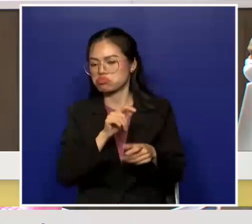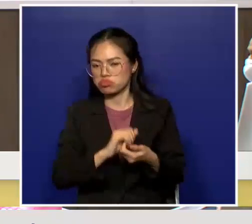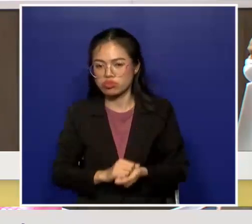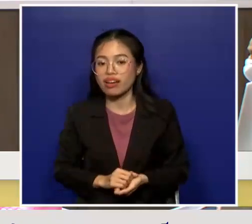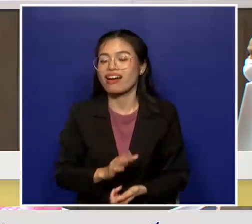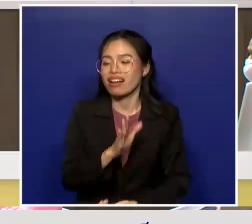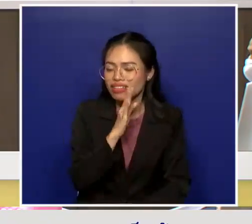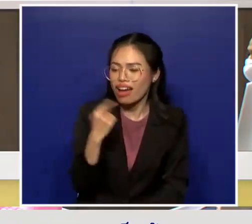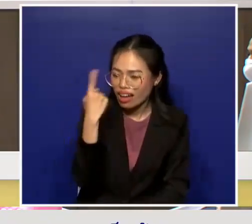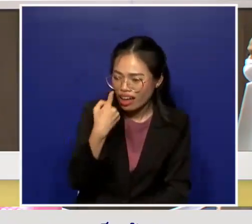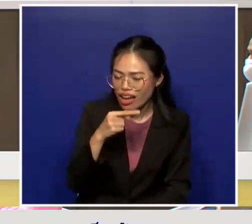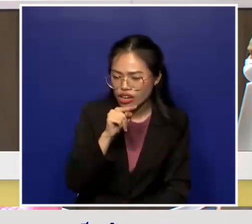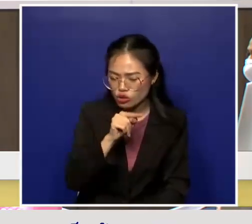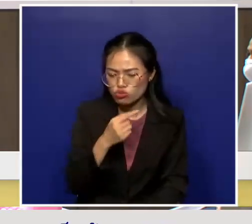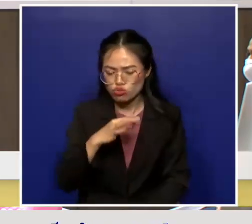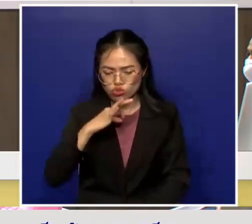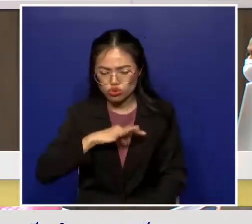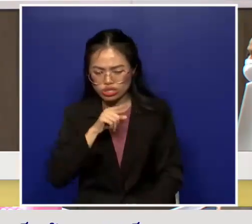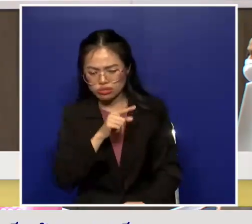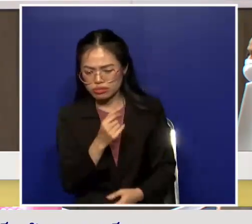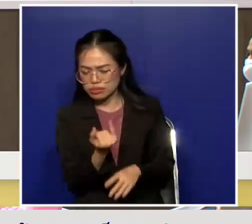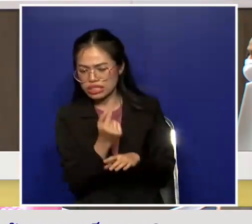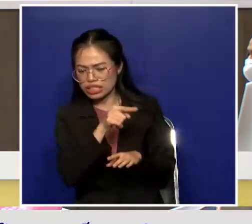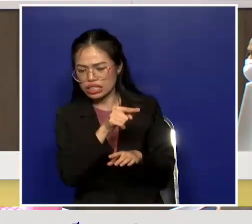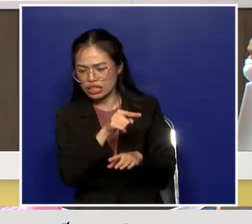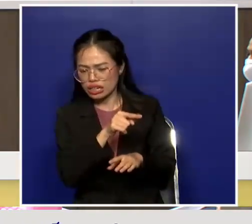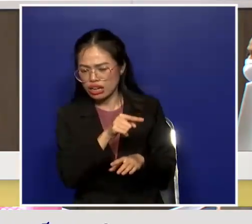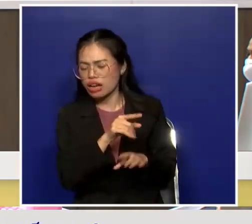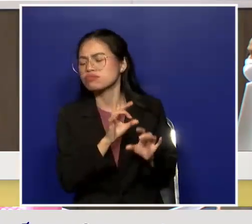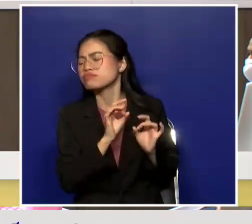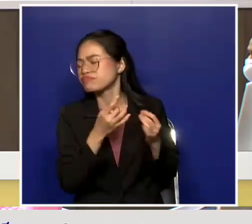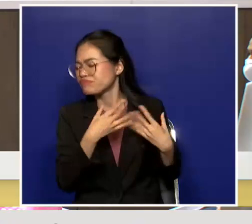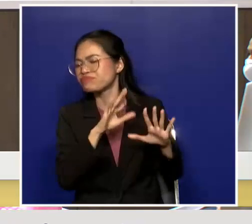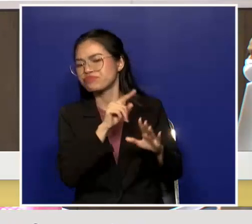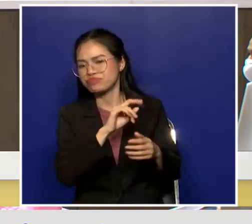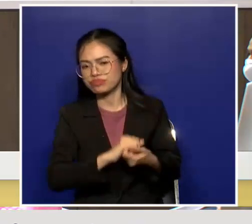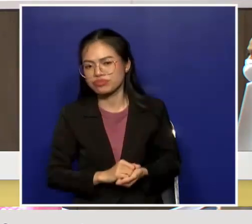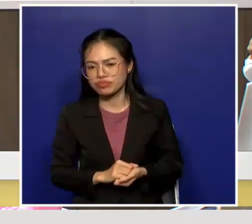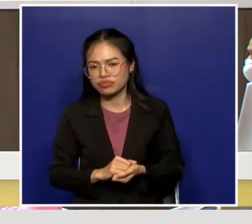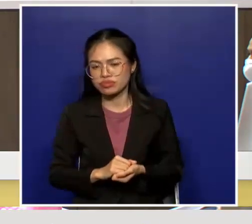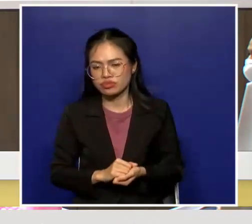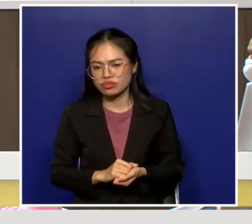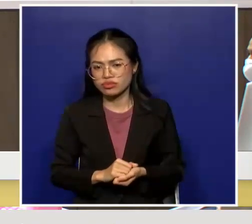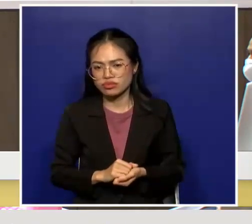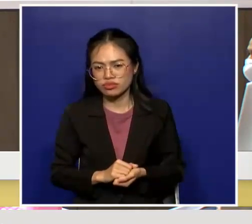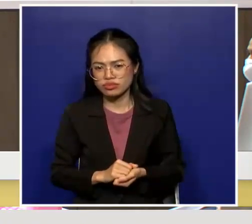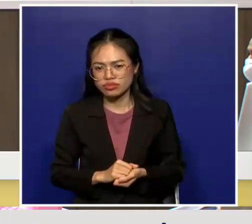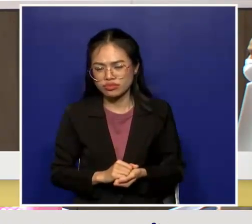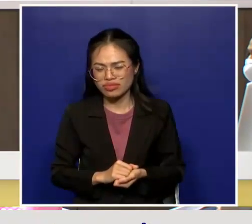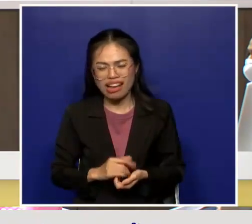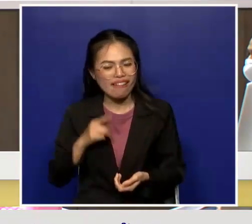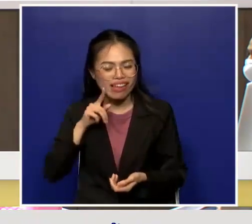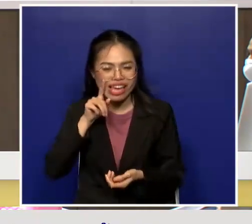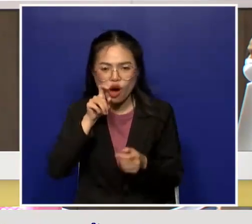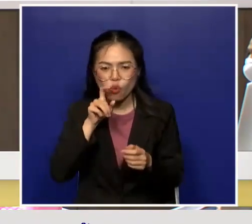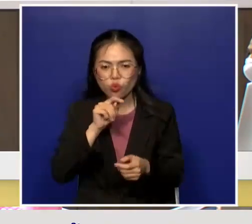คนไหนหมดอำนาจแล้วไม่มีอะไรแล้วรายนี้เขาจะตืดหน่อยนะตืดแปลว่าอะไรครับพี่น้องคงพอจะนึก